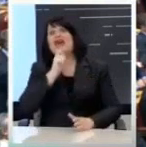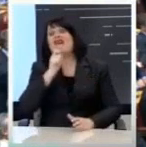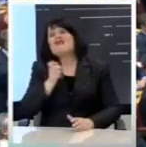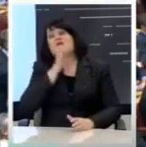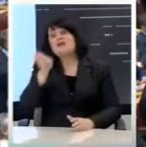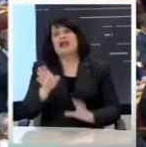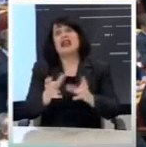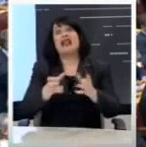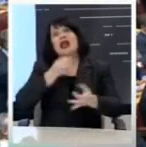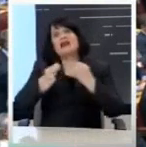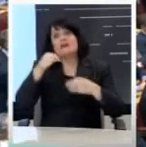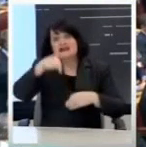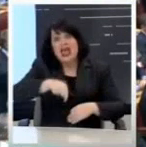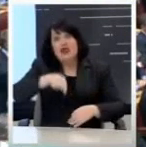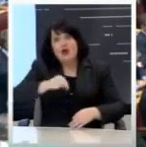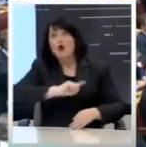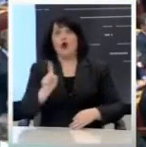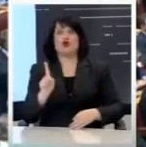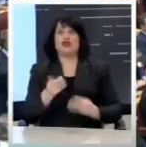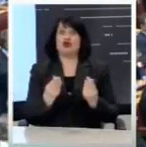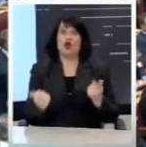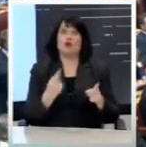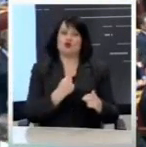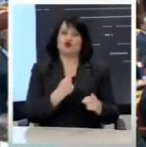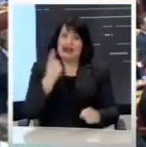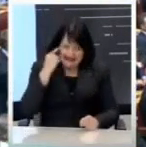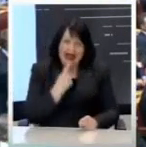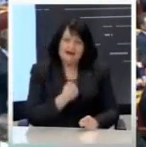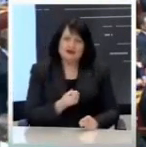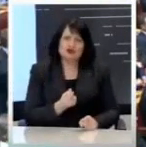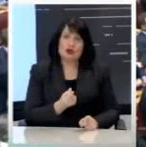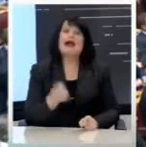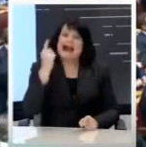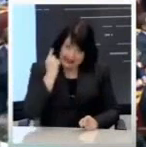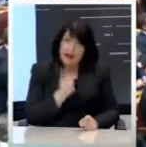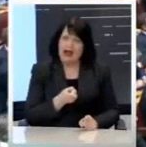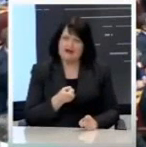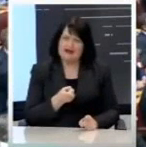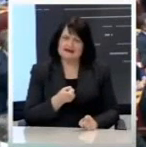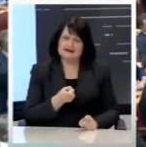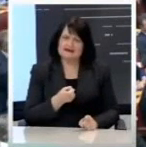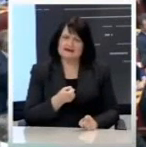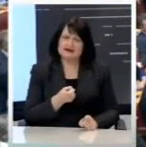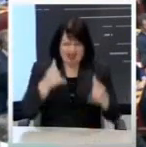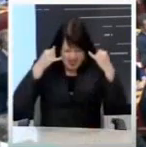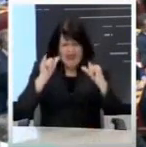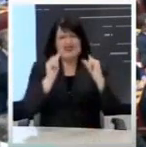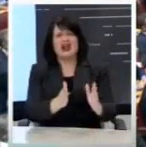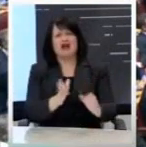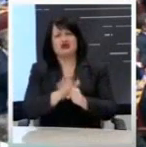ή στα κανάλια. Όχι εδώ πέρα μέσα και με τέτοιο τρόπο. Καταλάβατε. Καταλάβατε. Το θράσος